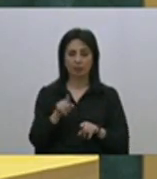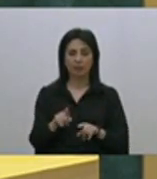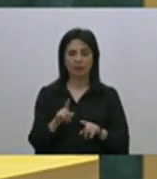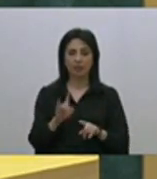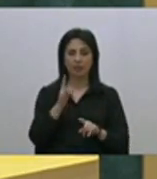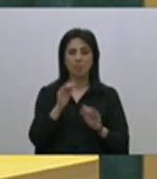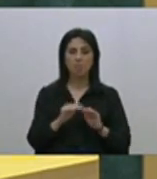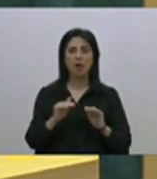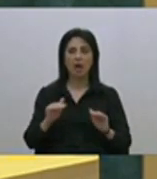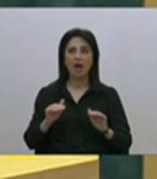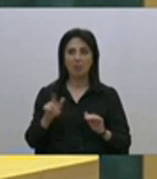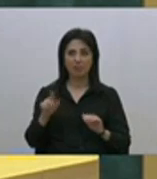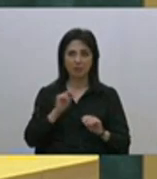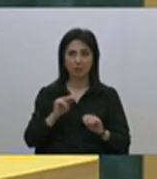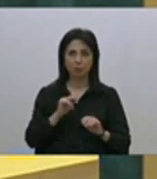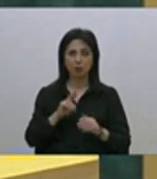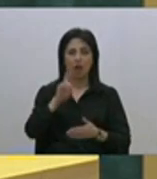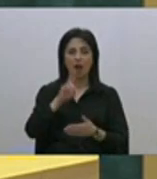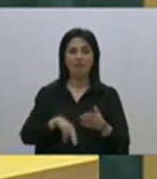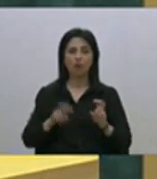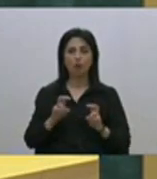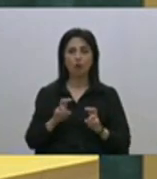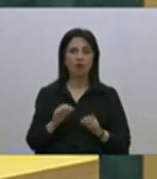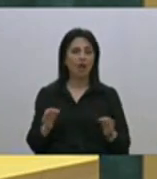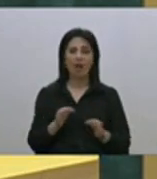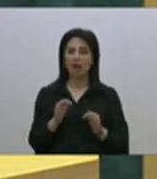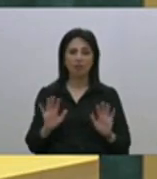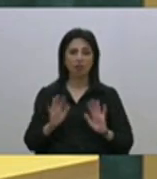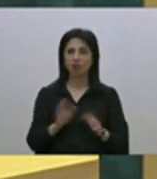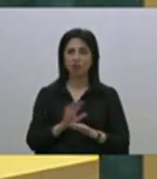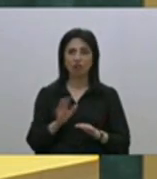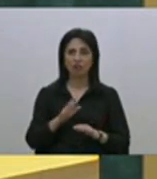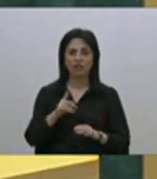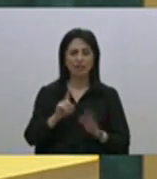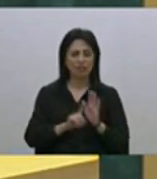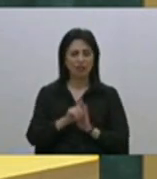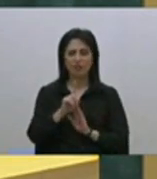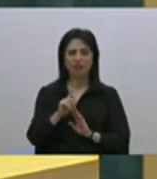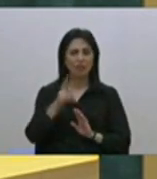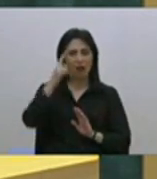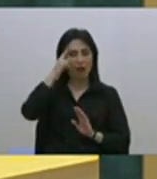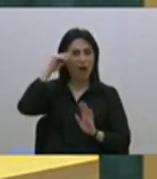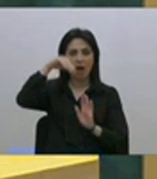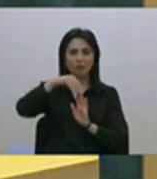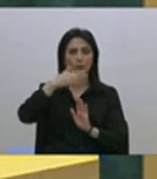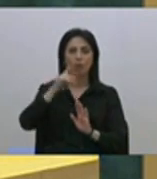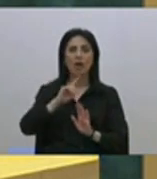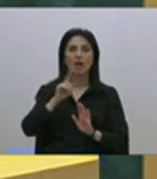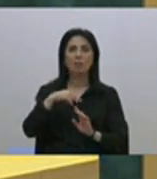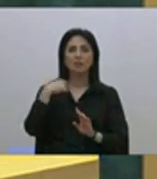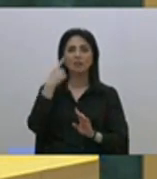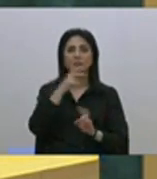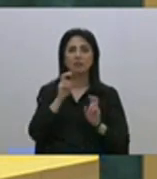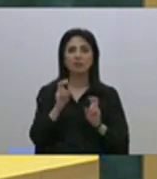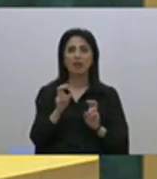ბაღის მესვეურებისთვის, ავტორიზაცია არავითარ შემთხვევაში თავშივე არ მოიაზრებს რაიმე